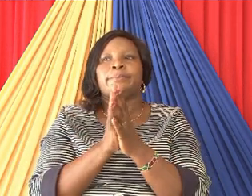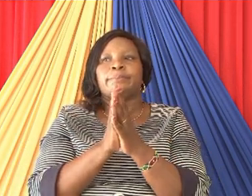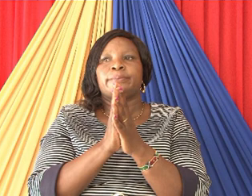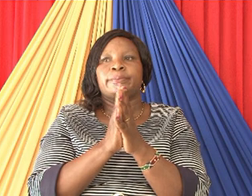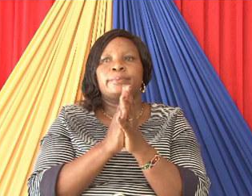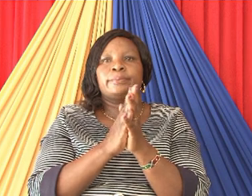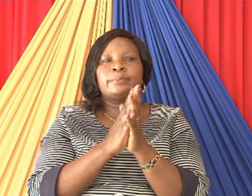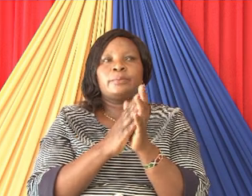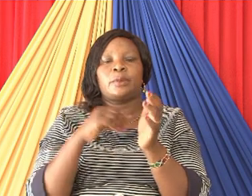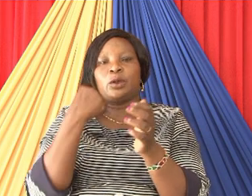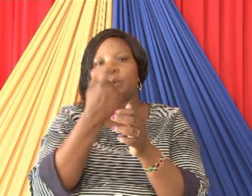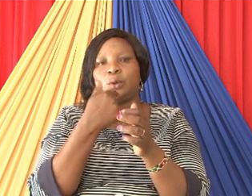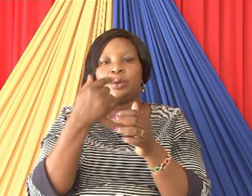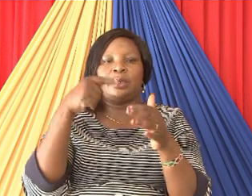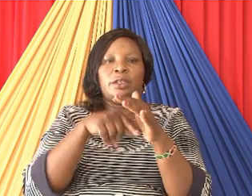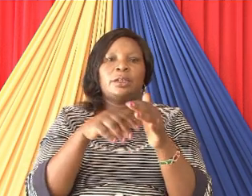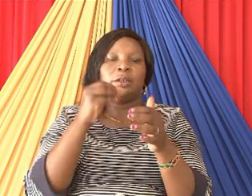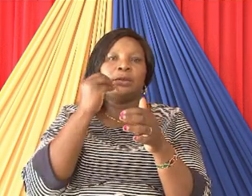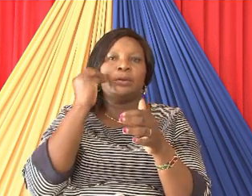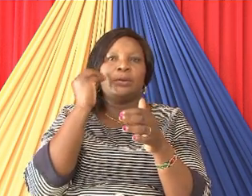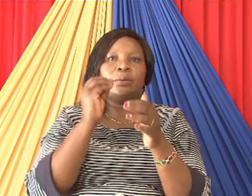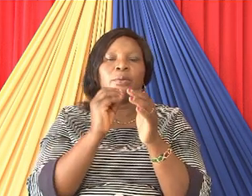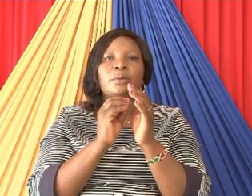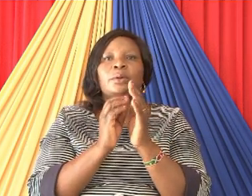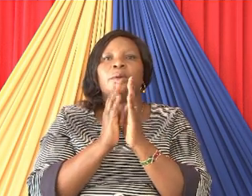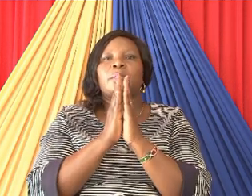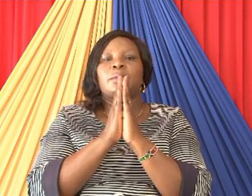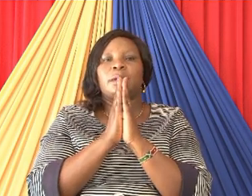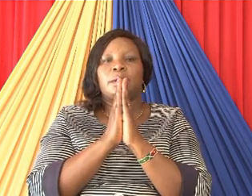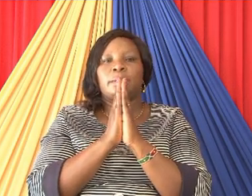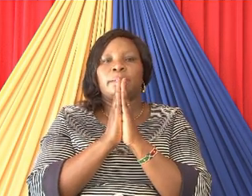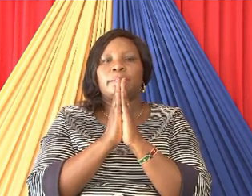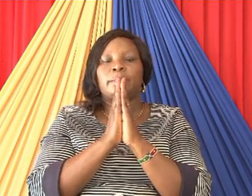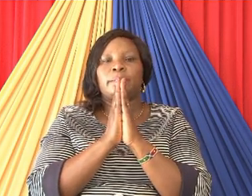Hata ukiwa pale nyumbani, tuamini na tuombe.